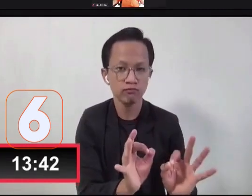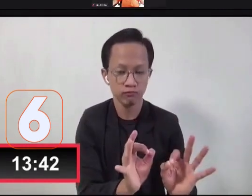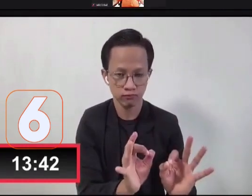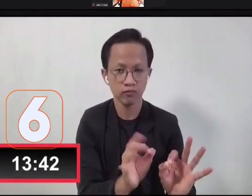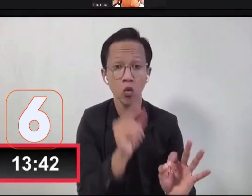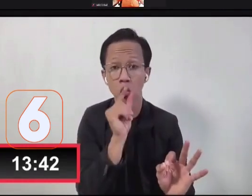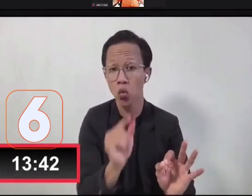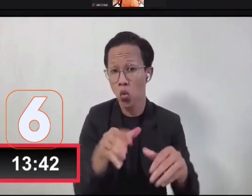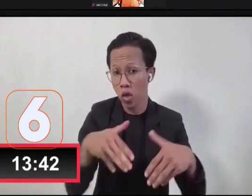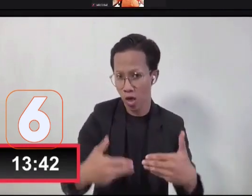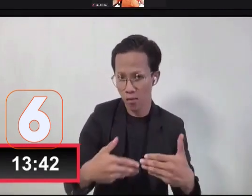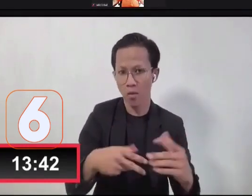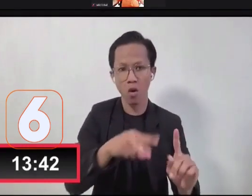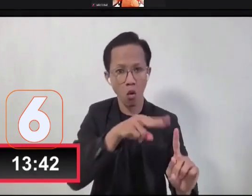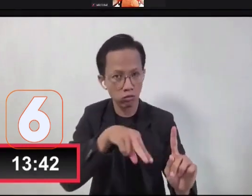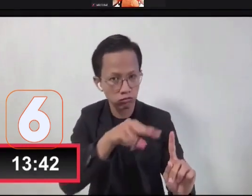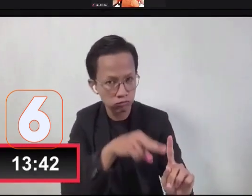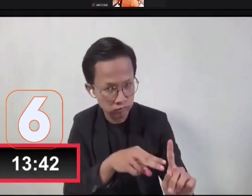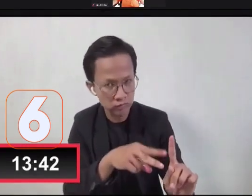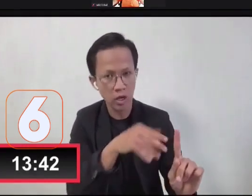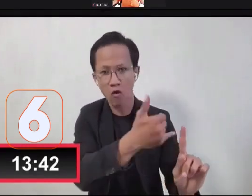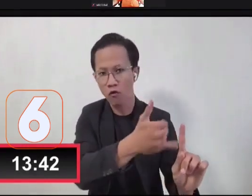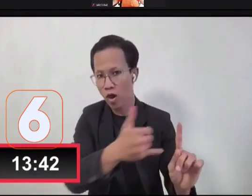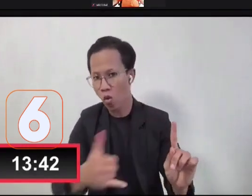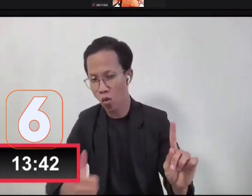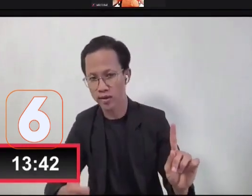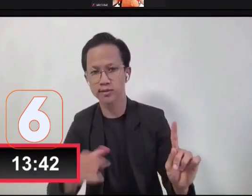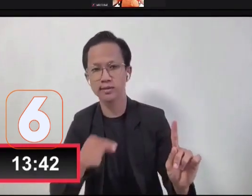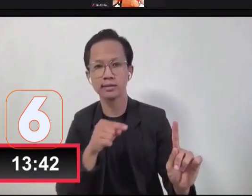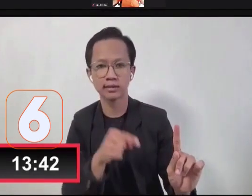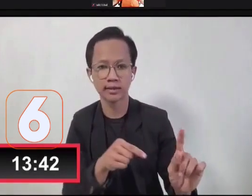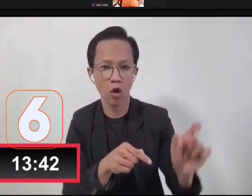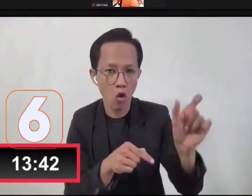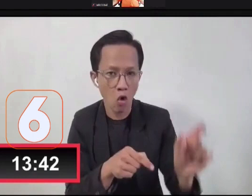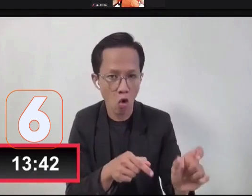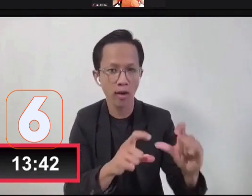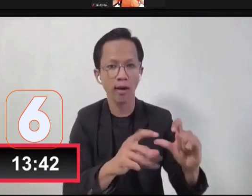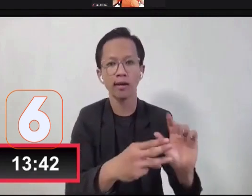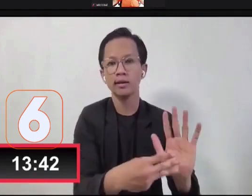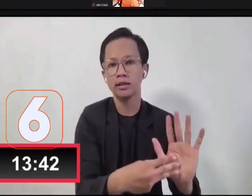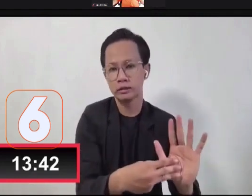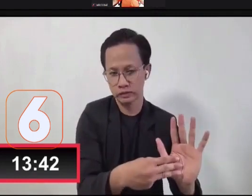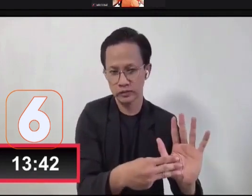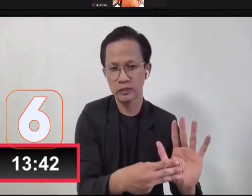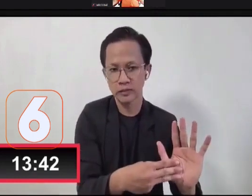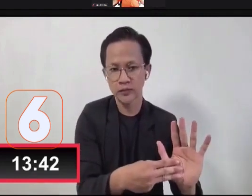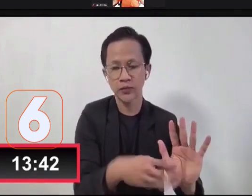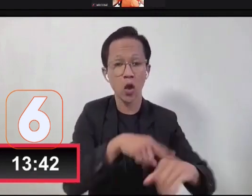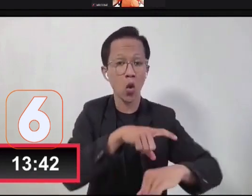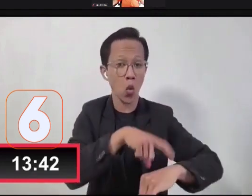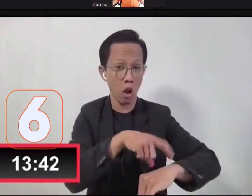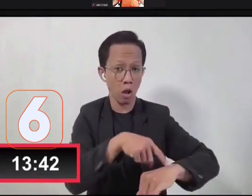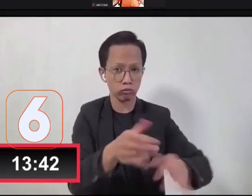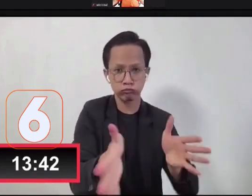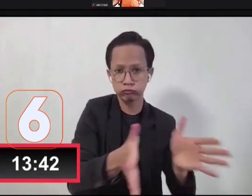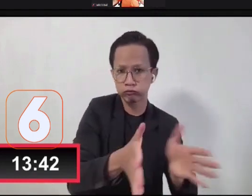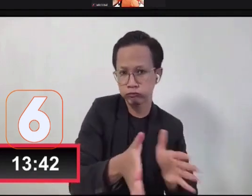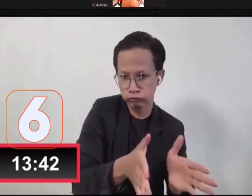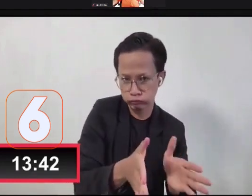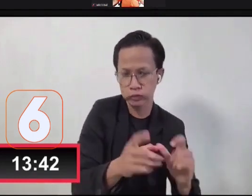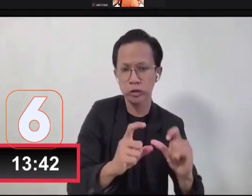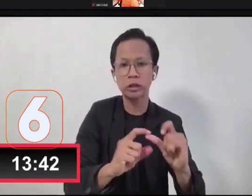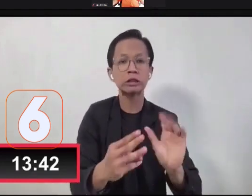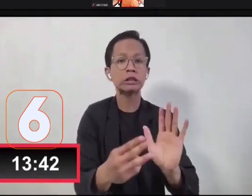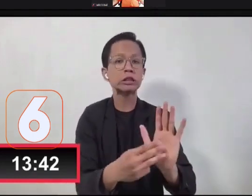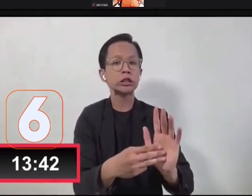evaluasi terhadap perubahan yang dapat terjadi pada pemegang SIM dalam batas penalaran yang wajar kemungkinan terjadinya perubahan pada kondisi kesehatan